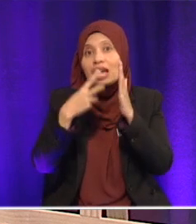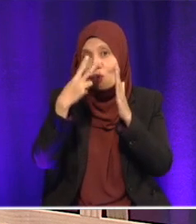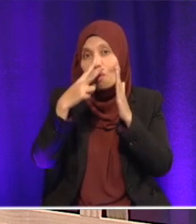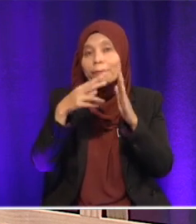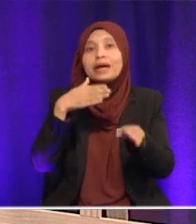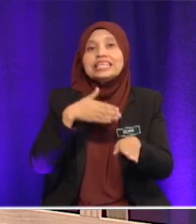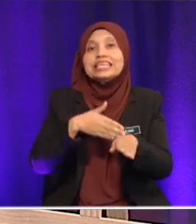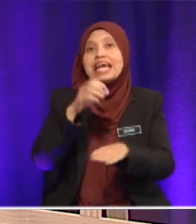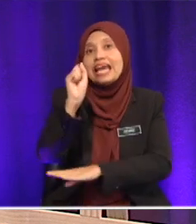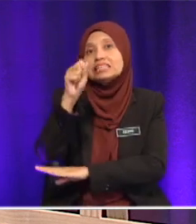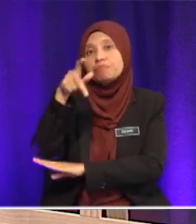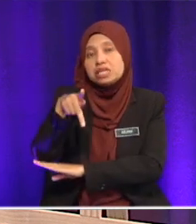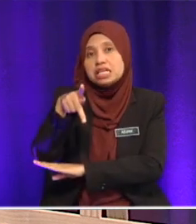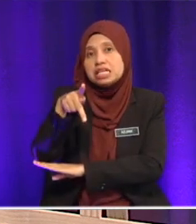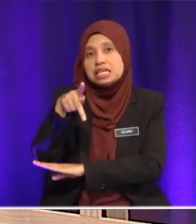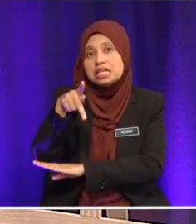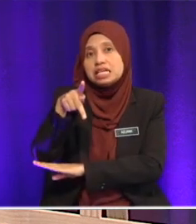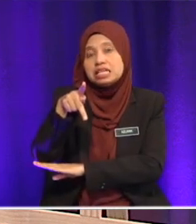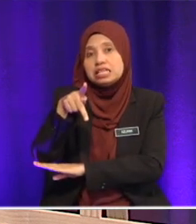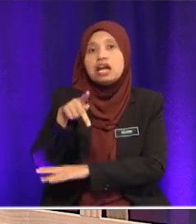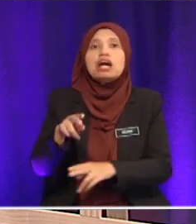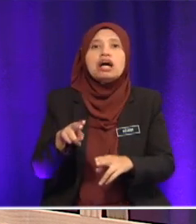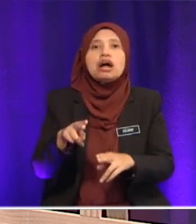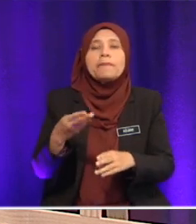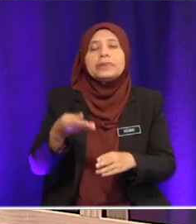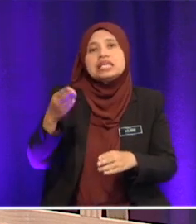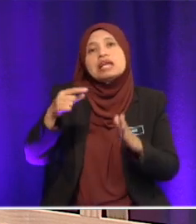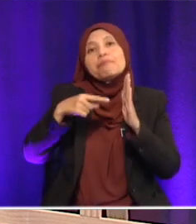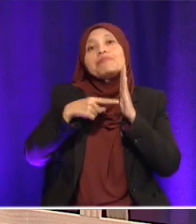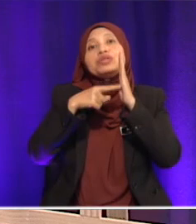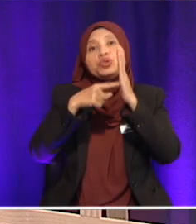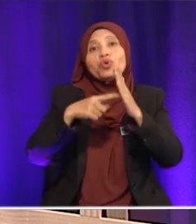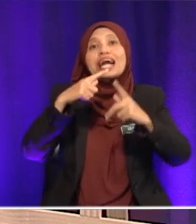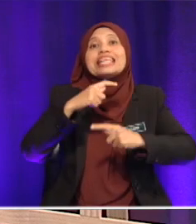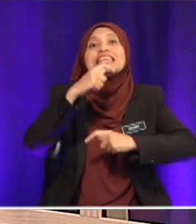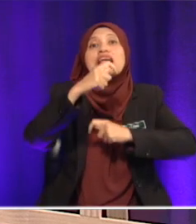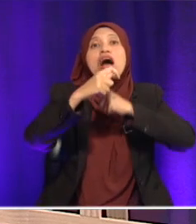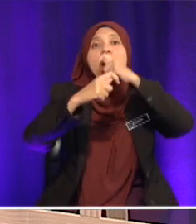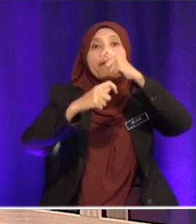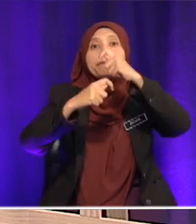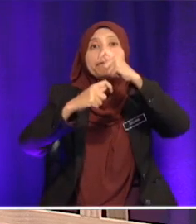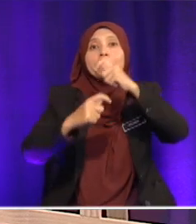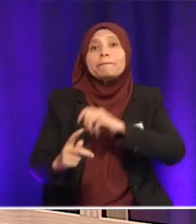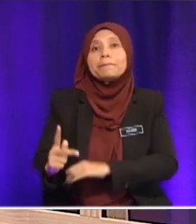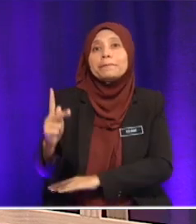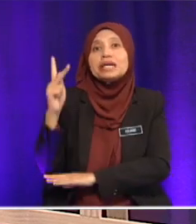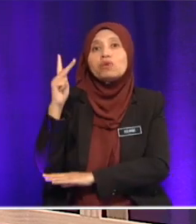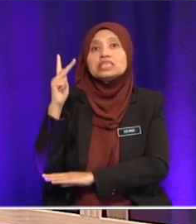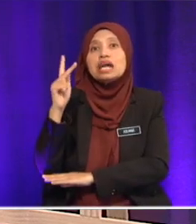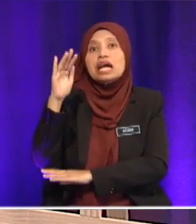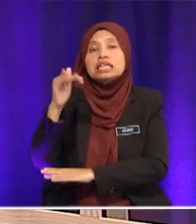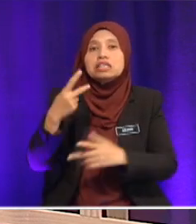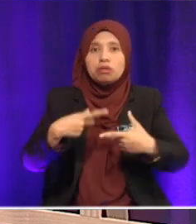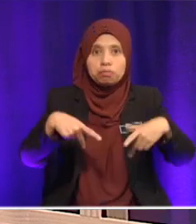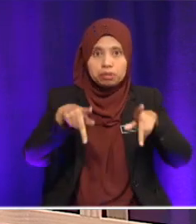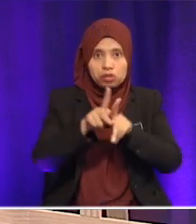merupakan satu set kriteria umum yang menunjukkan tahap-tahap penguasaan yang perlu